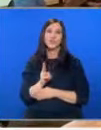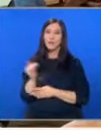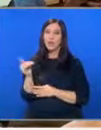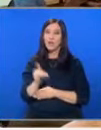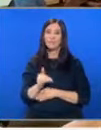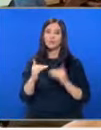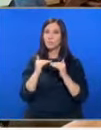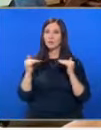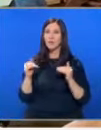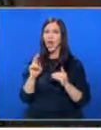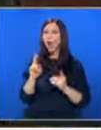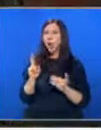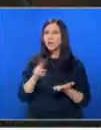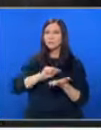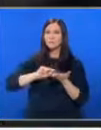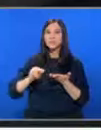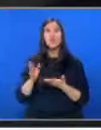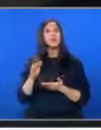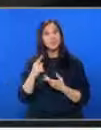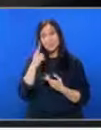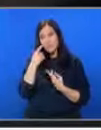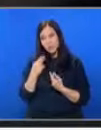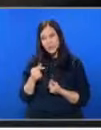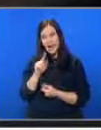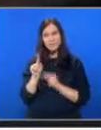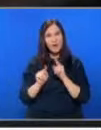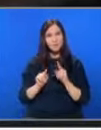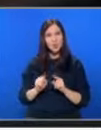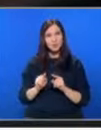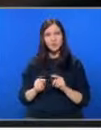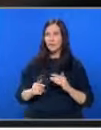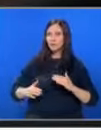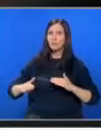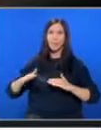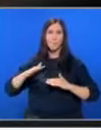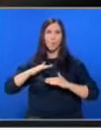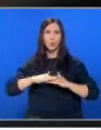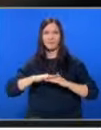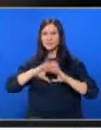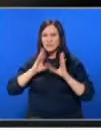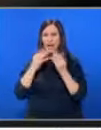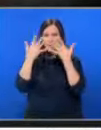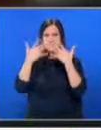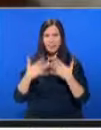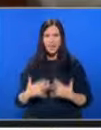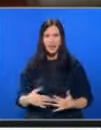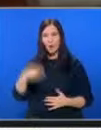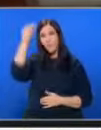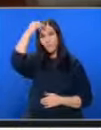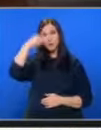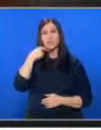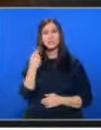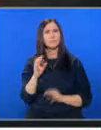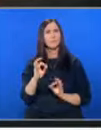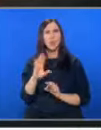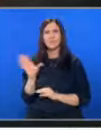идват от платформата Как се пише. Ще се постараем въпросите да покриват целия материал по български език,